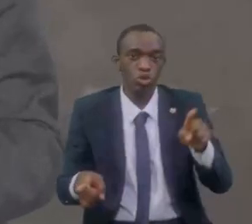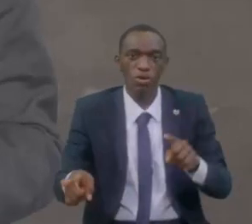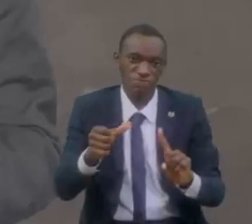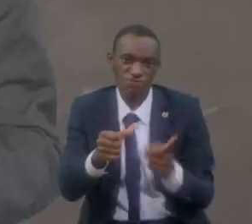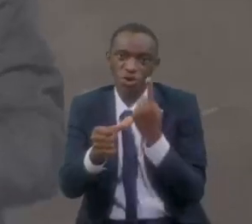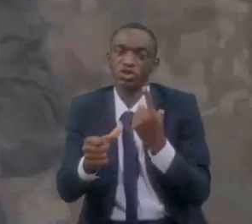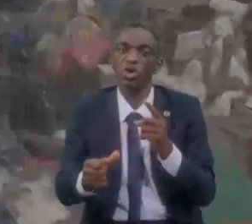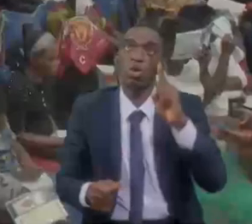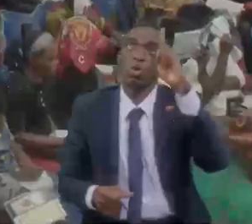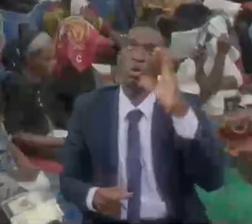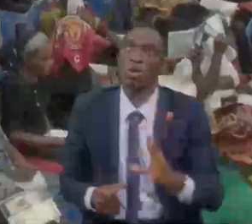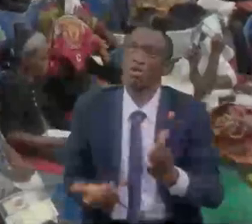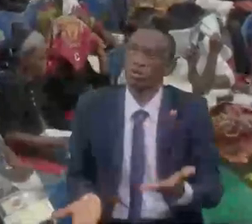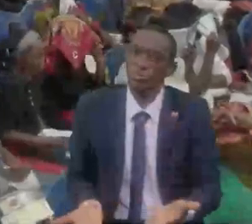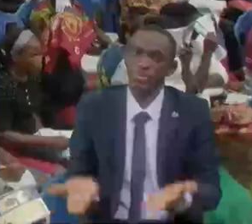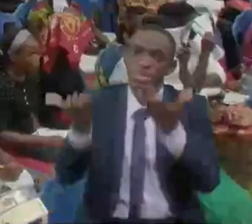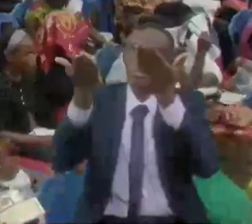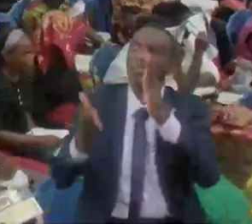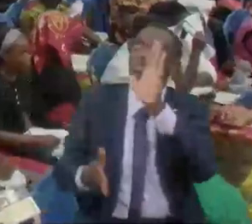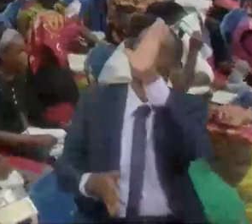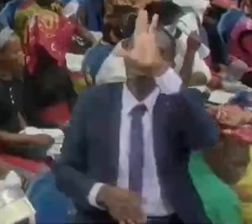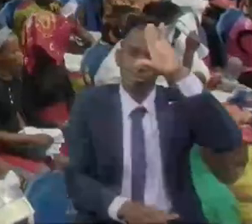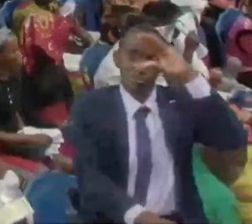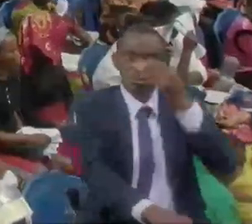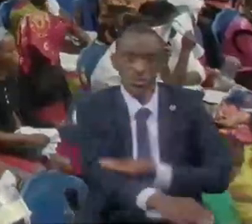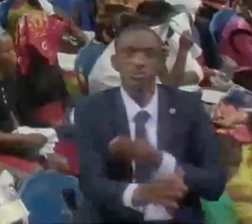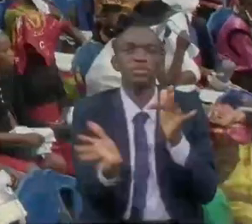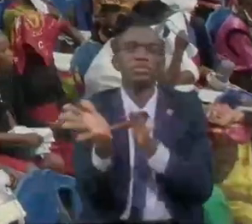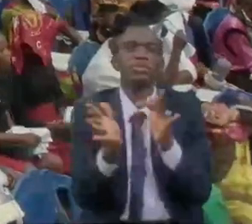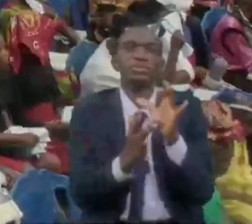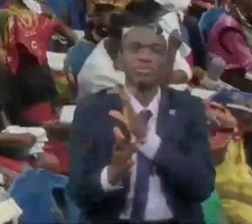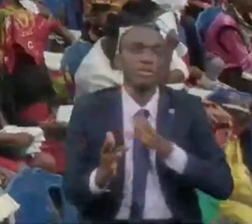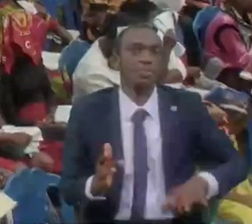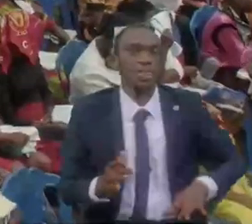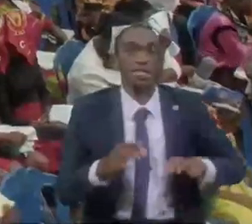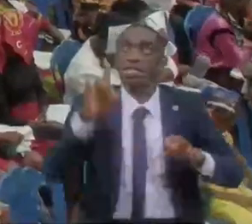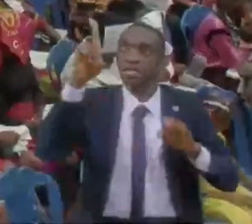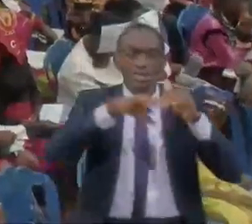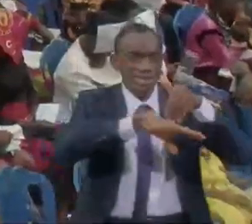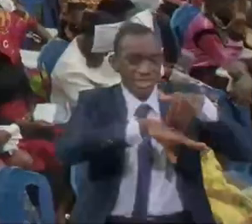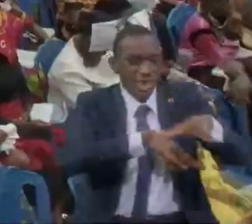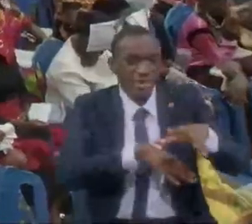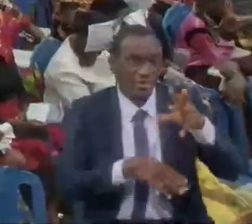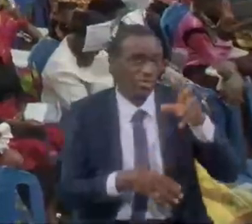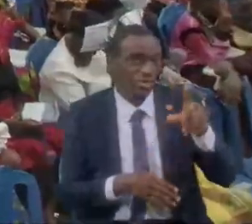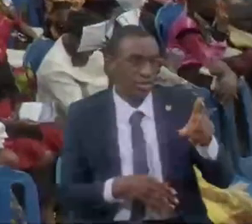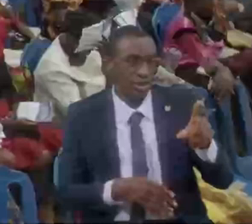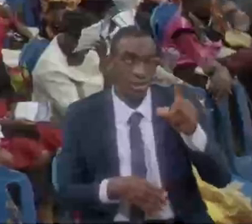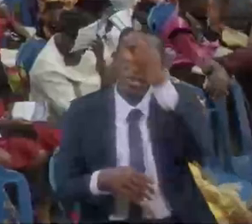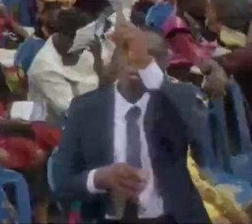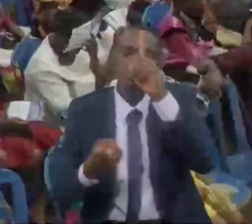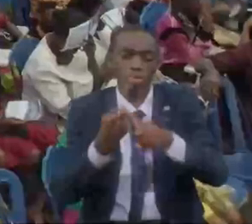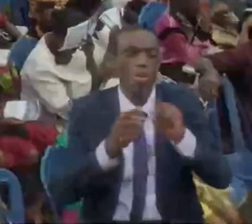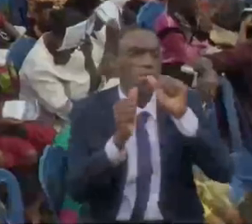suscité son serviteur, l'a envoyé pour vous bénir. Tu es